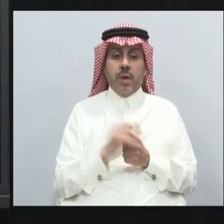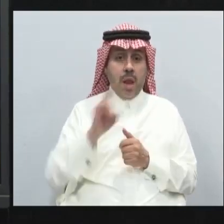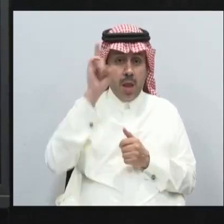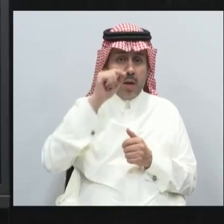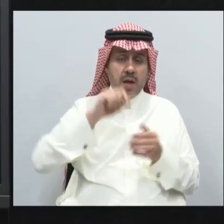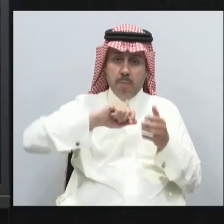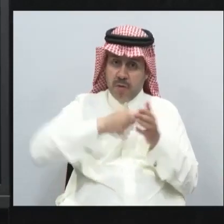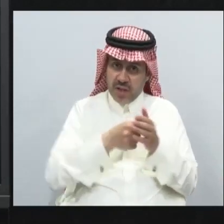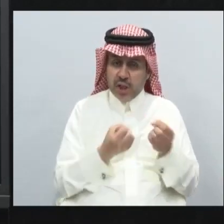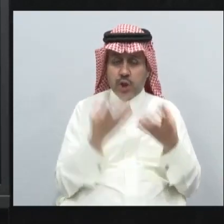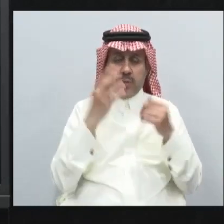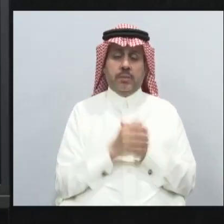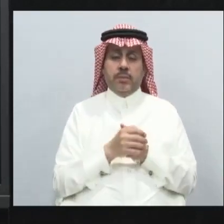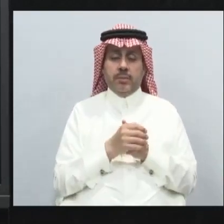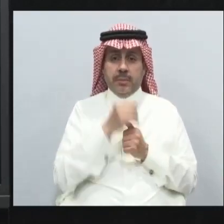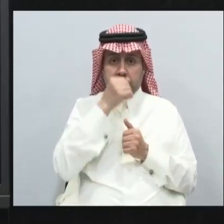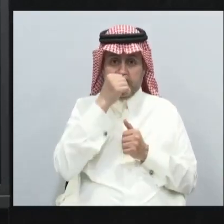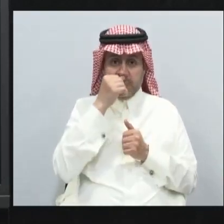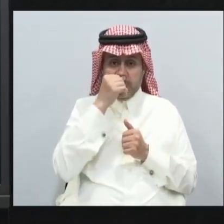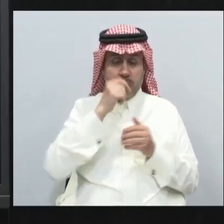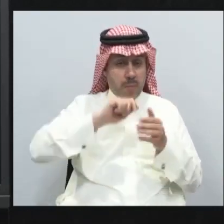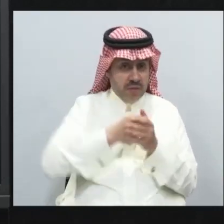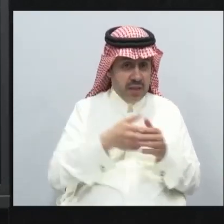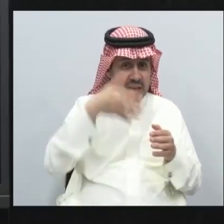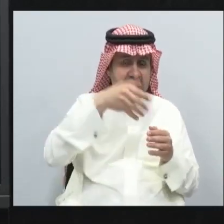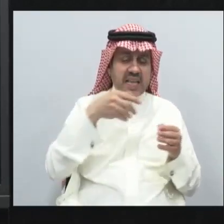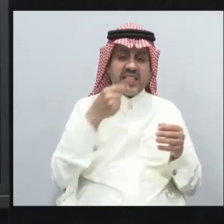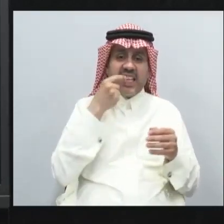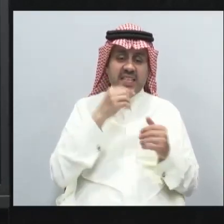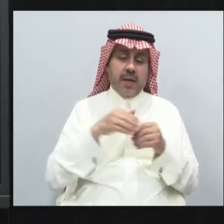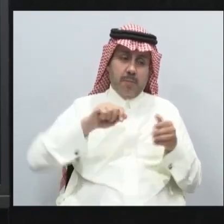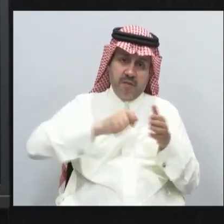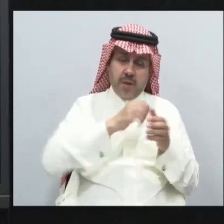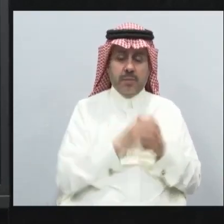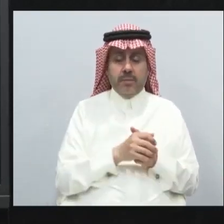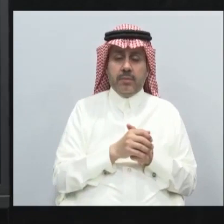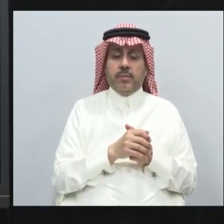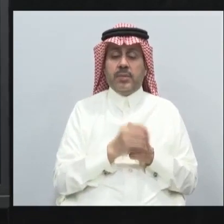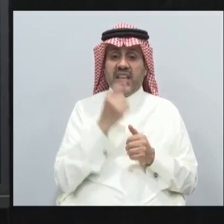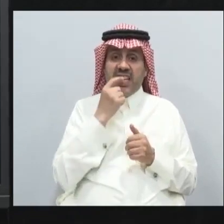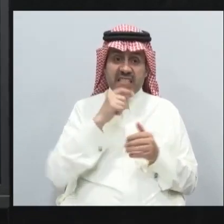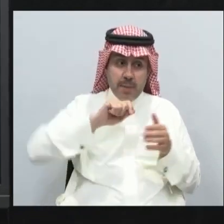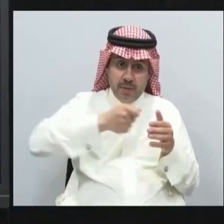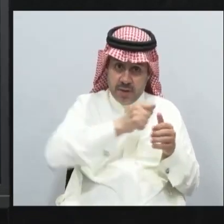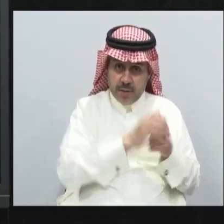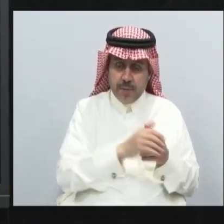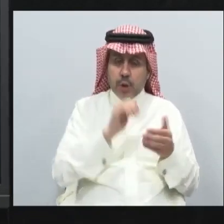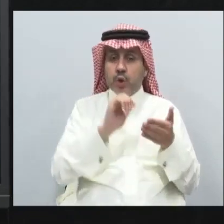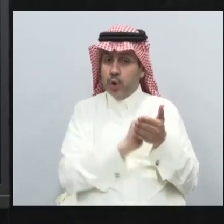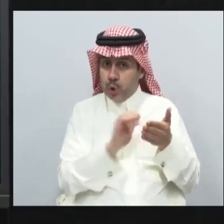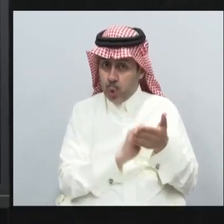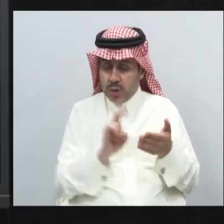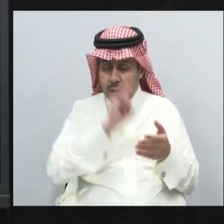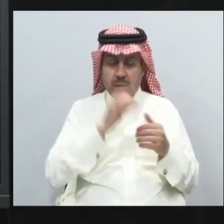مفتاح الجنه وهذا المفتاح لا بد له اسنان فاسنان هذا المفتاح هي شروط